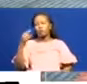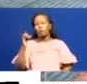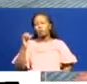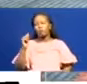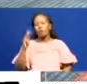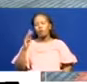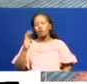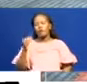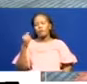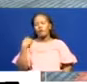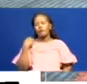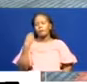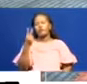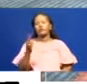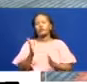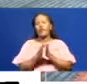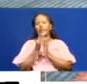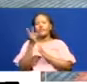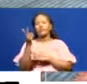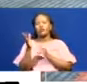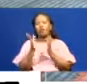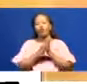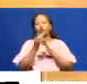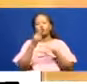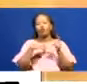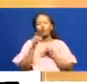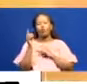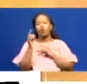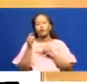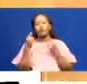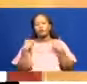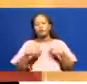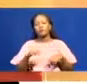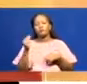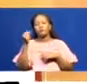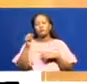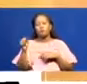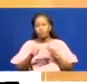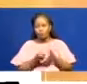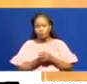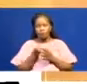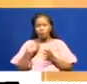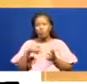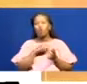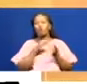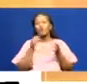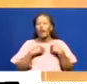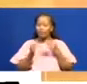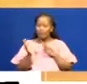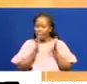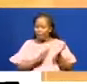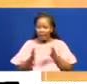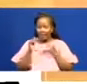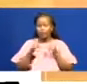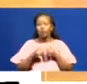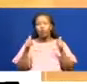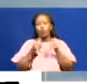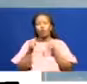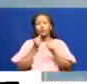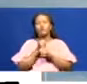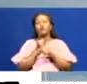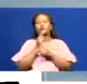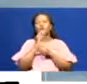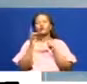nafasi za pili na tatu na kunyakua fedha na shaba mtawalia. We have put in place very elaborate measures just to ensure that we prepare the